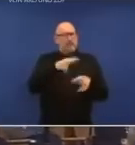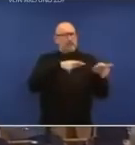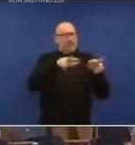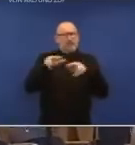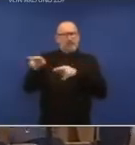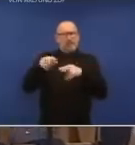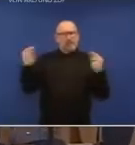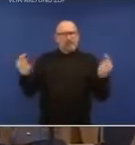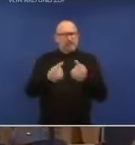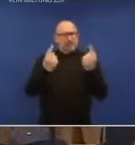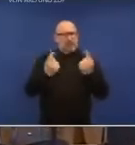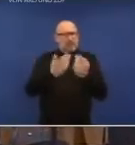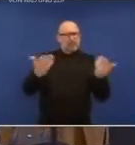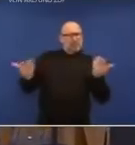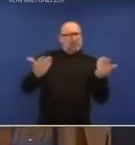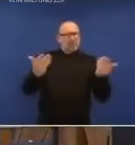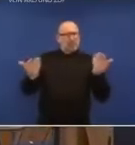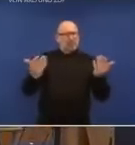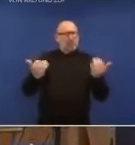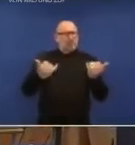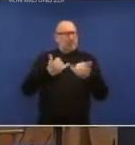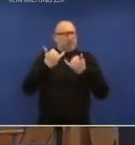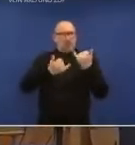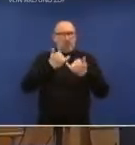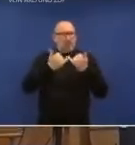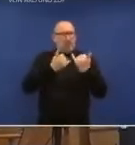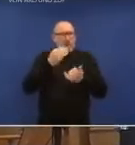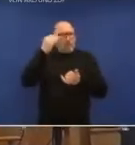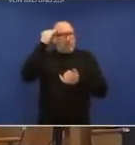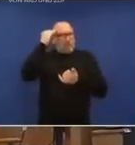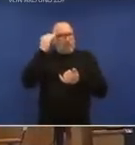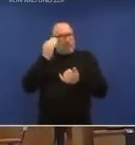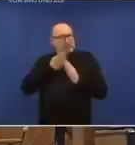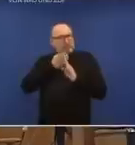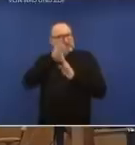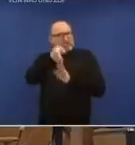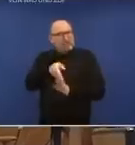die Kanzlerin sich da direkt eingeschaltet hat. Gab es Gespräche mit den